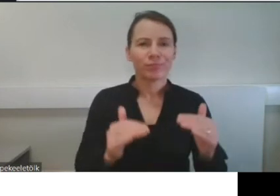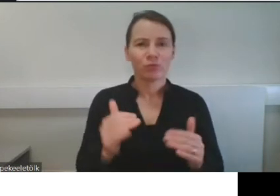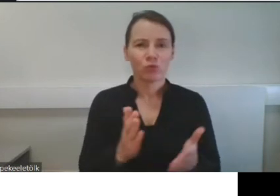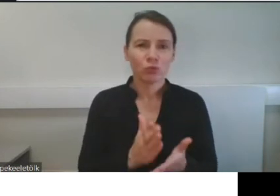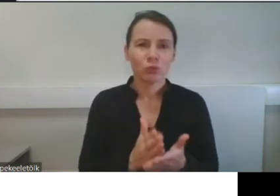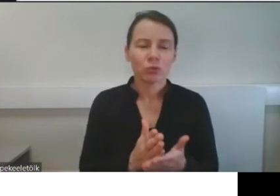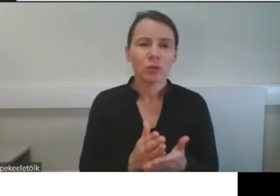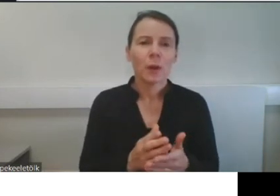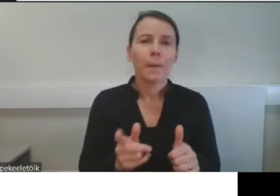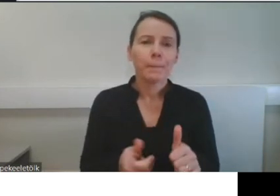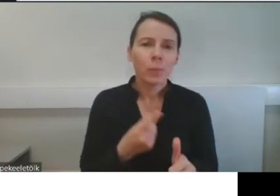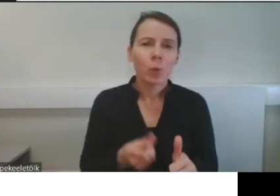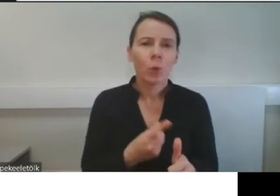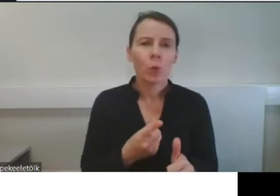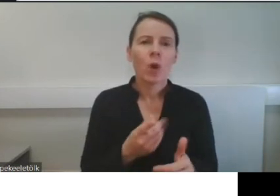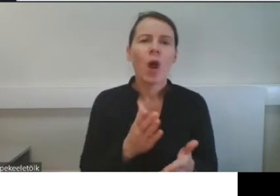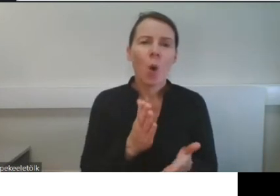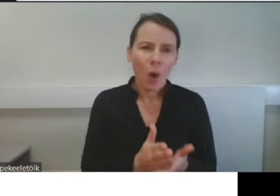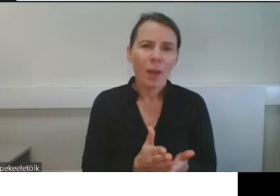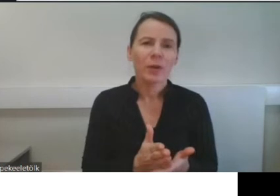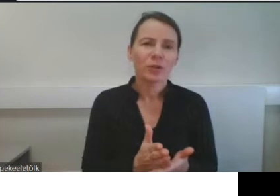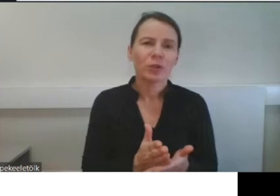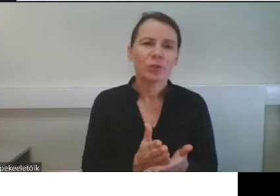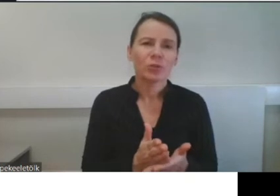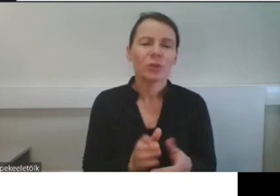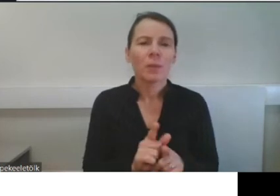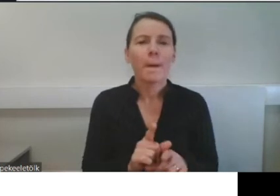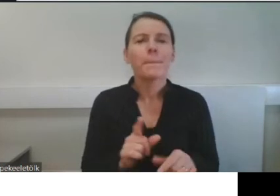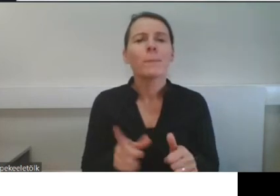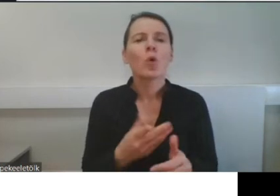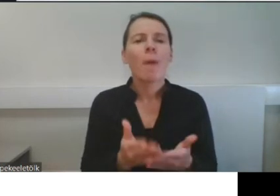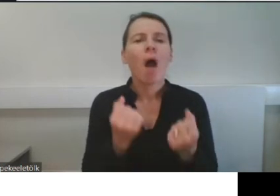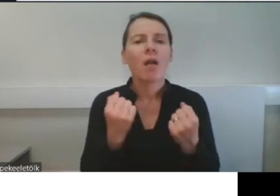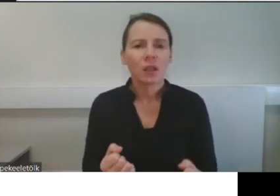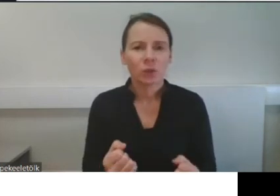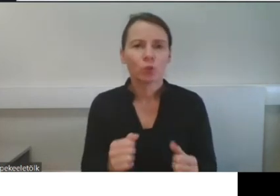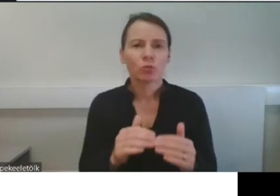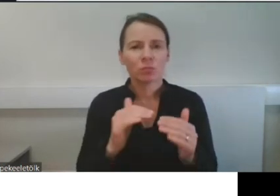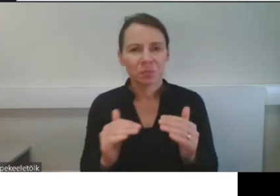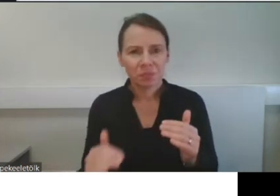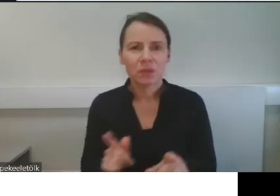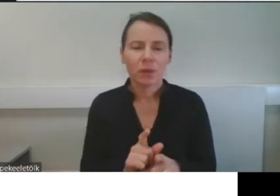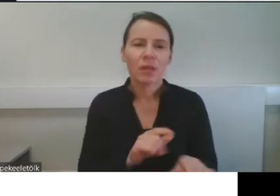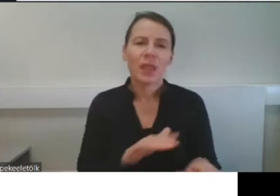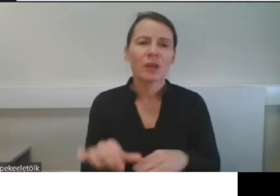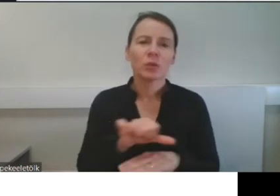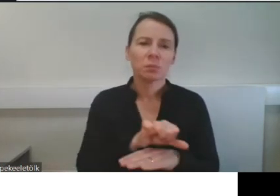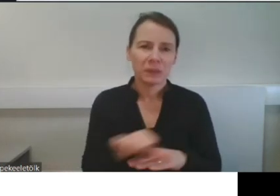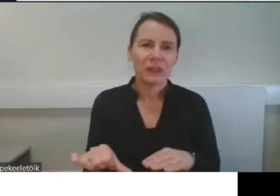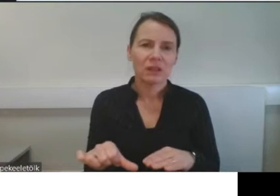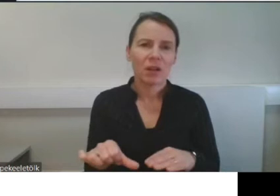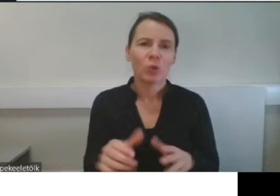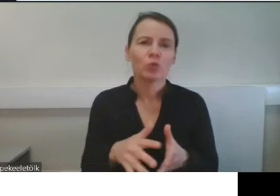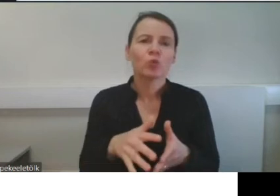Vastupidiselt siis sellele halvale võimalusele, et nad peavad teenuste või muu kõrvalabi tõttu ööpäeva ringsele